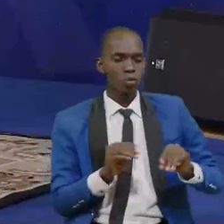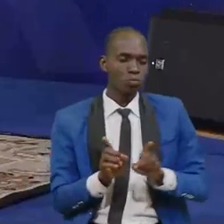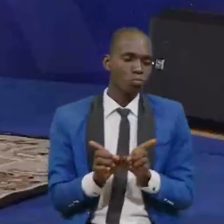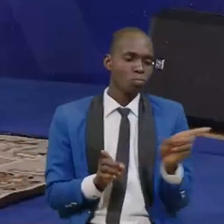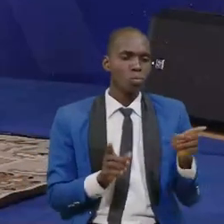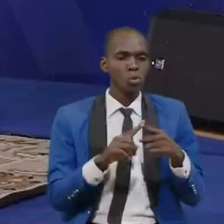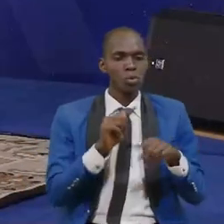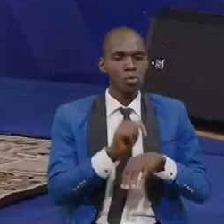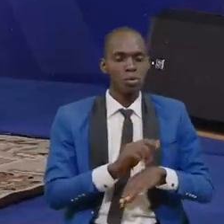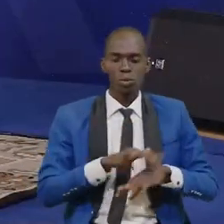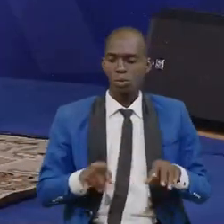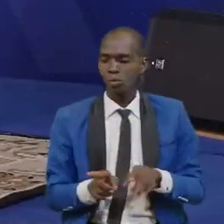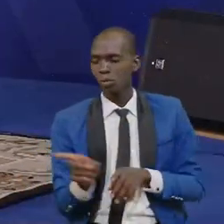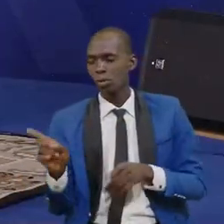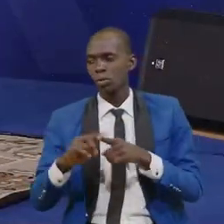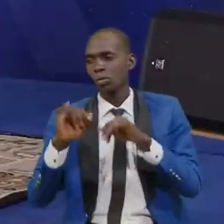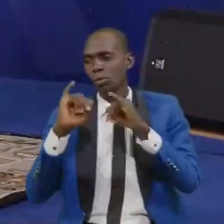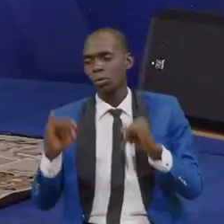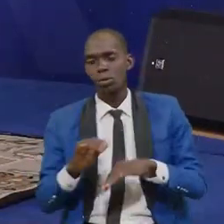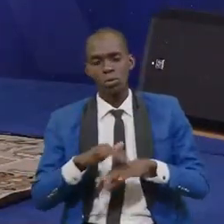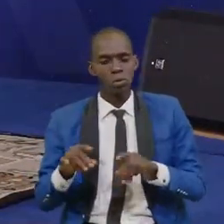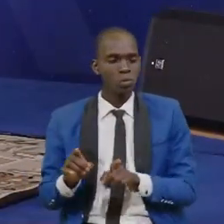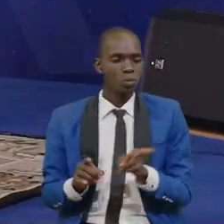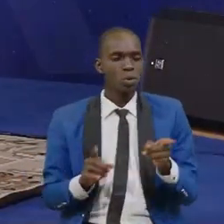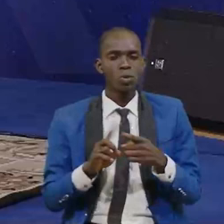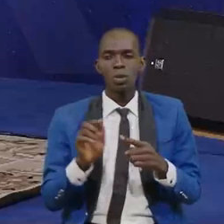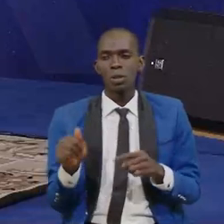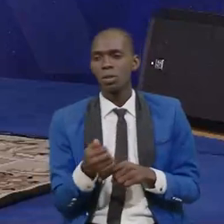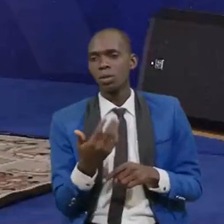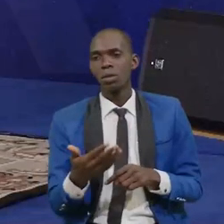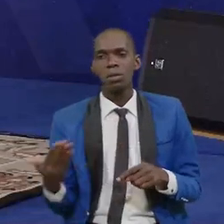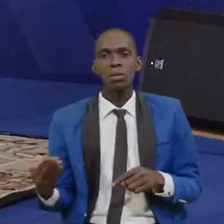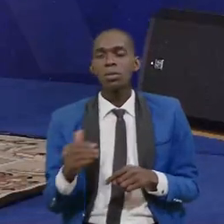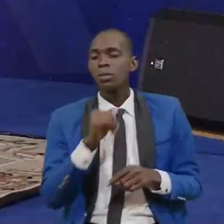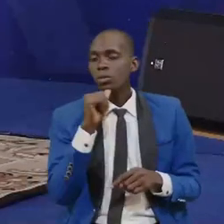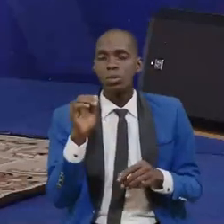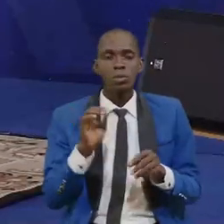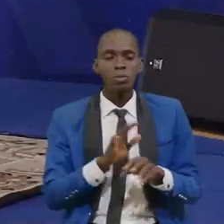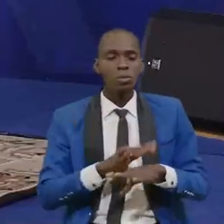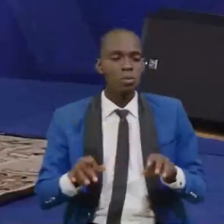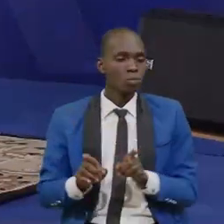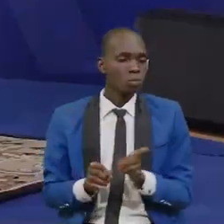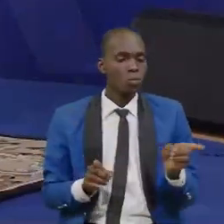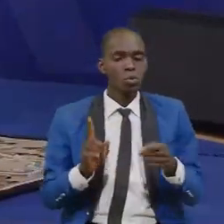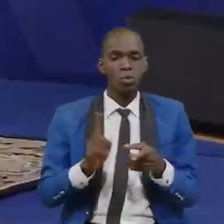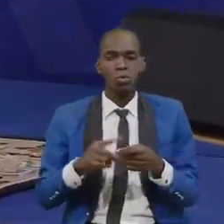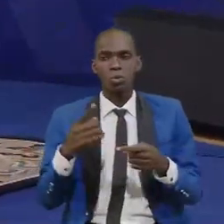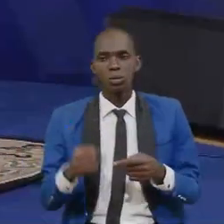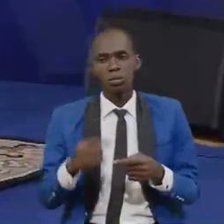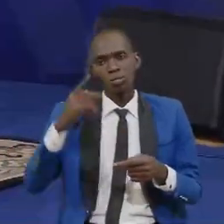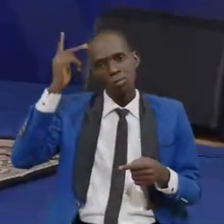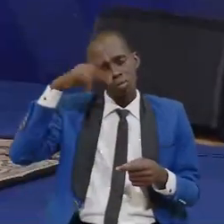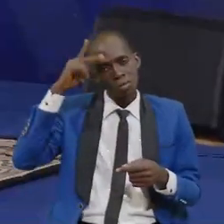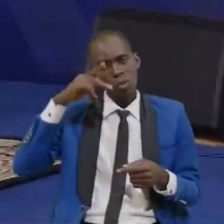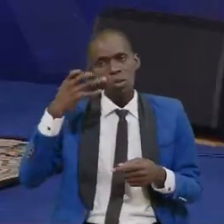ne dévies pas vers l'idolâtrie, tu ne dévies pas vers autre chose. Même pas la psychologie, même pas la philosophie des